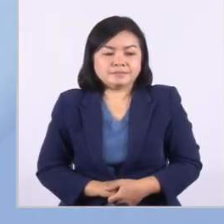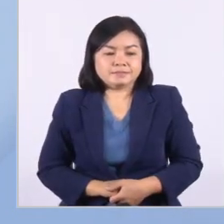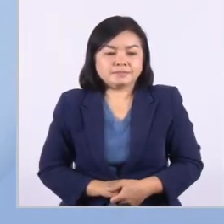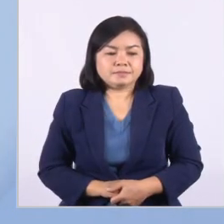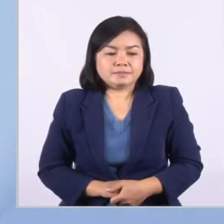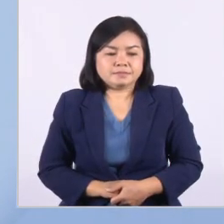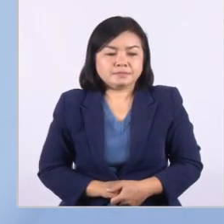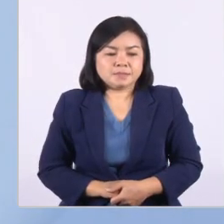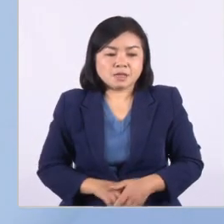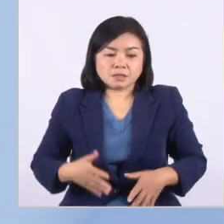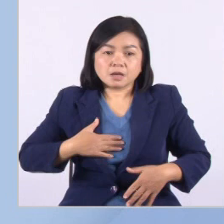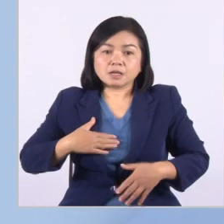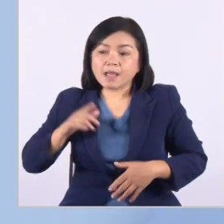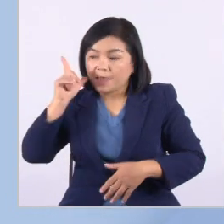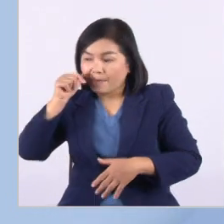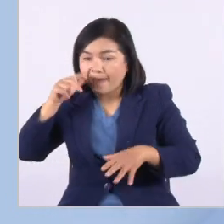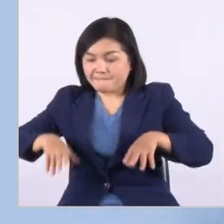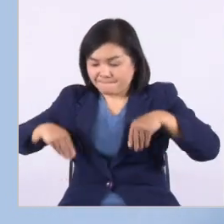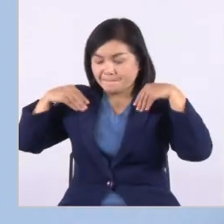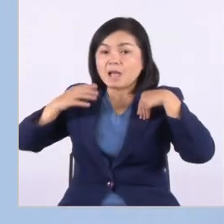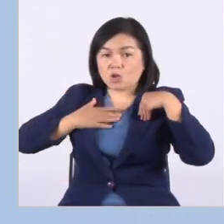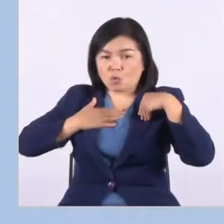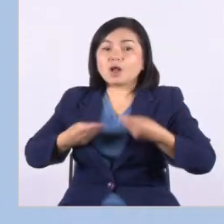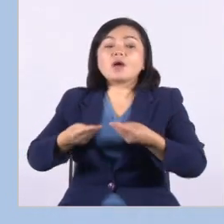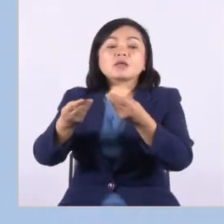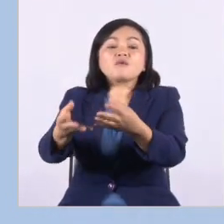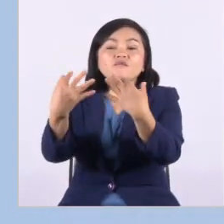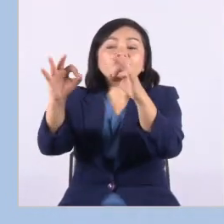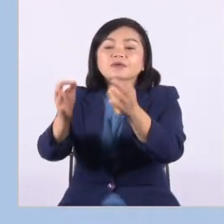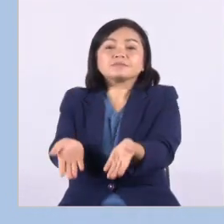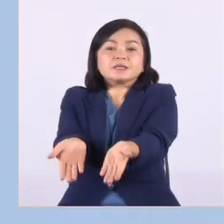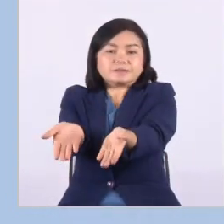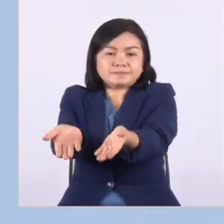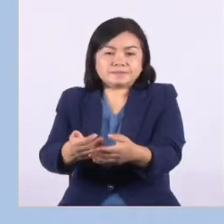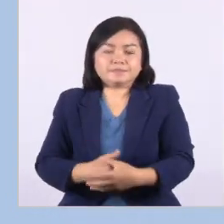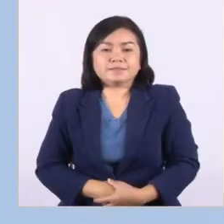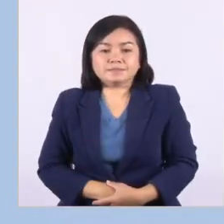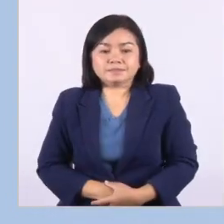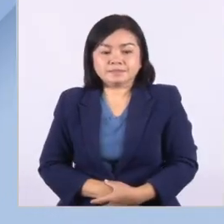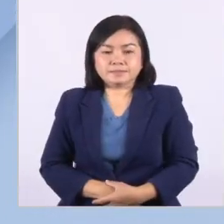่ผมอันนี้ผมเอามาจากแม่เมื่อวานเนี่ยผมกลับบ้านนะผมให้เลยโอเคครับ